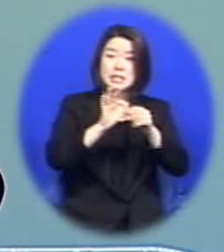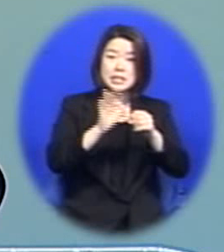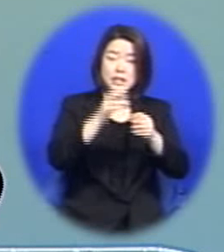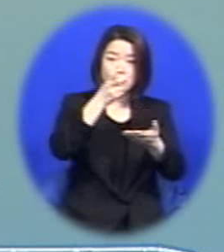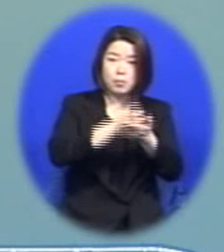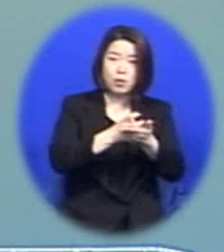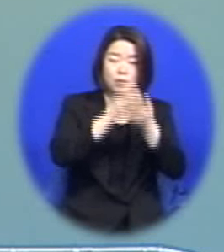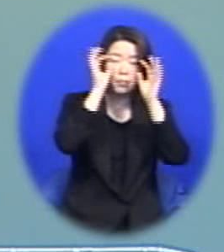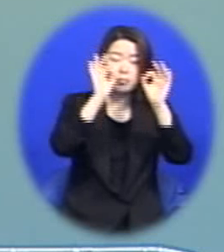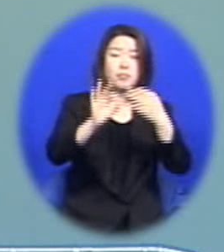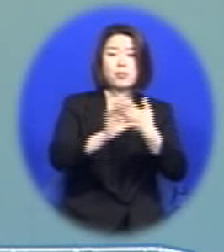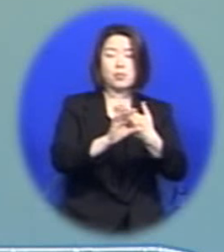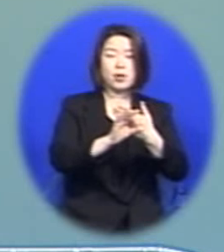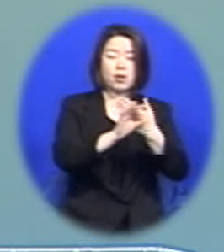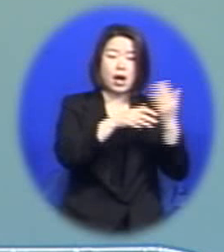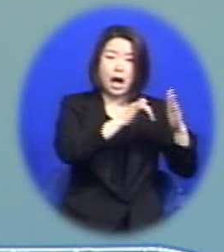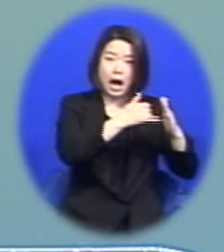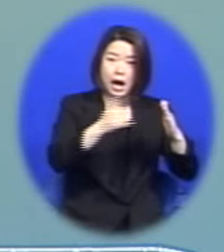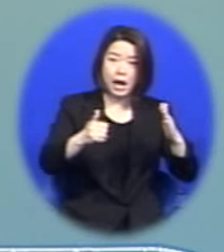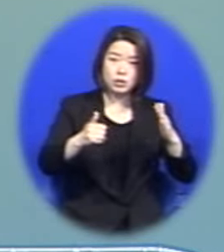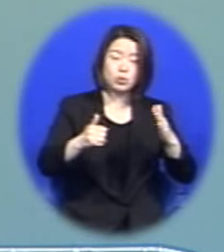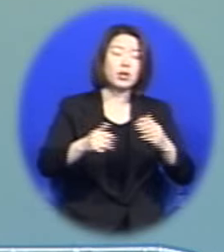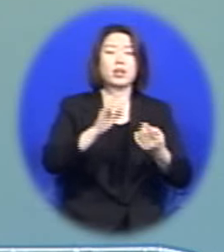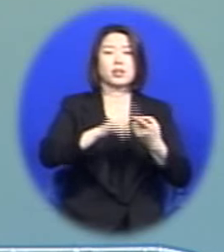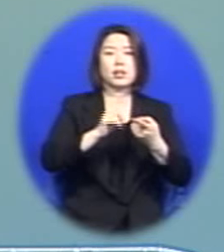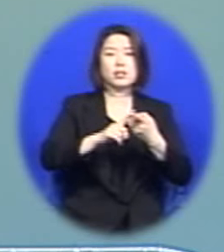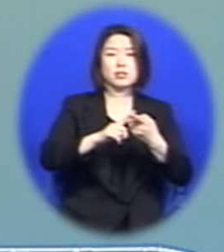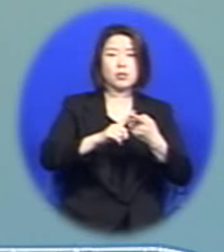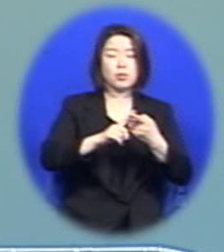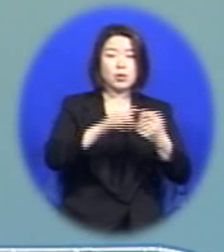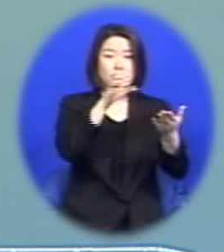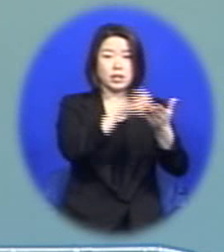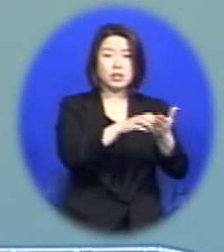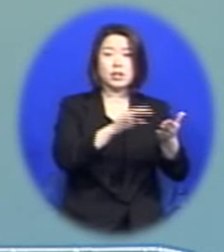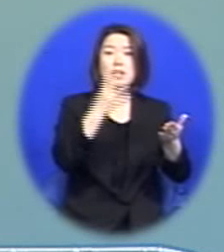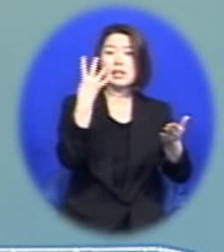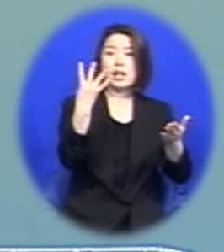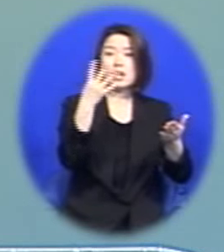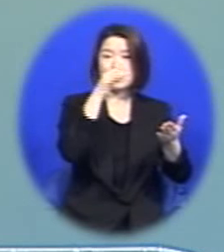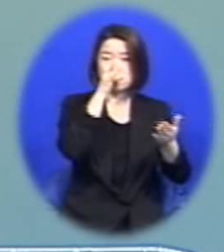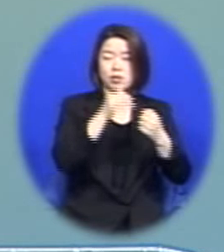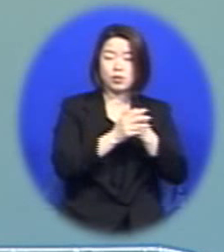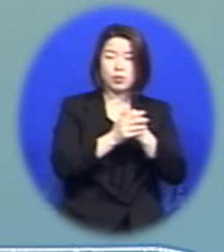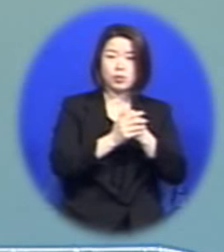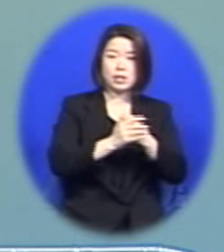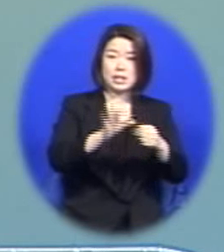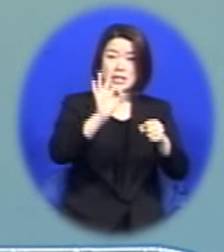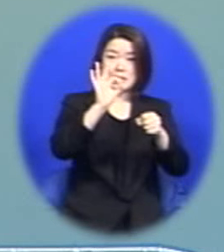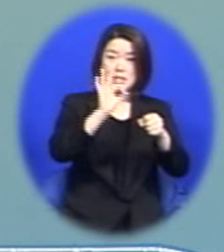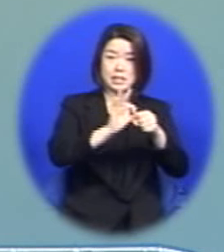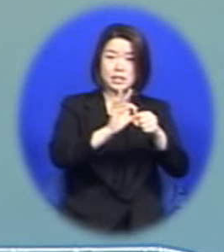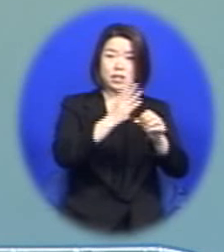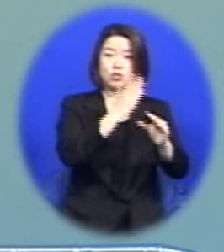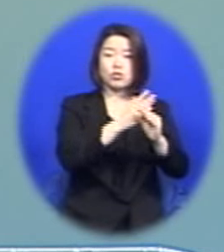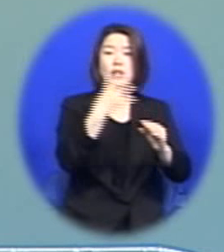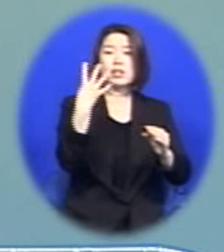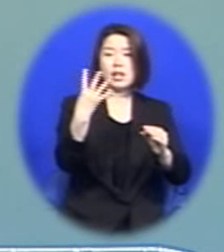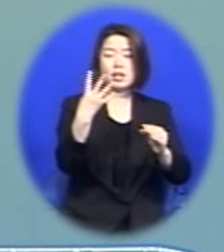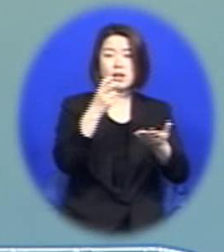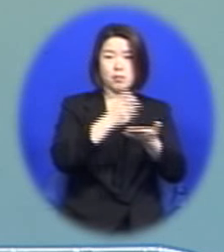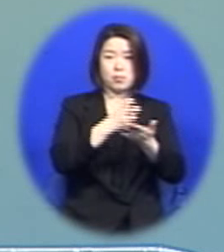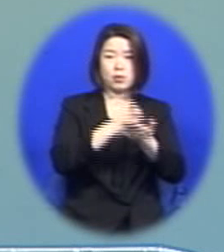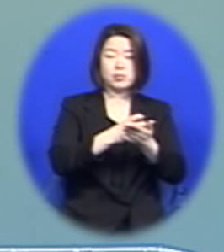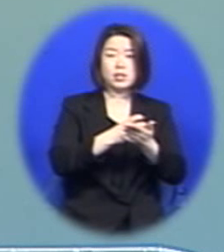자녀들 가족에 대해서 언급한 십계명 인해 계명입니다 십계명 중의 열 개 집 개 명 중에 내게